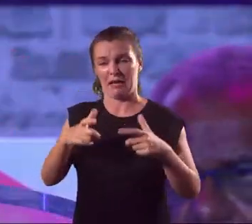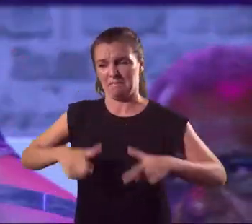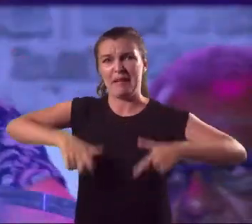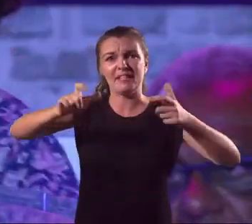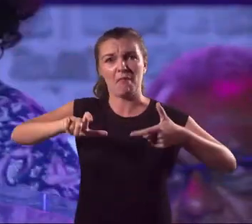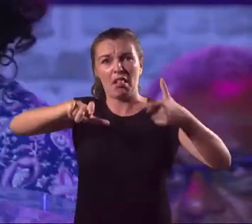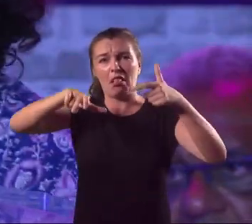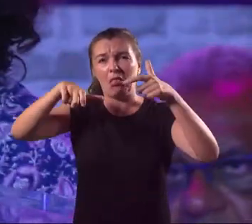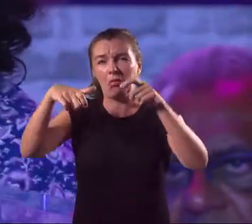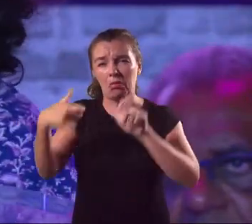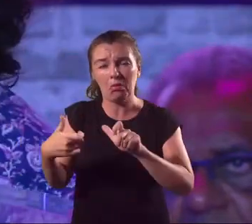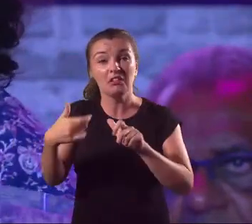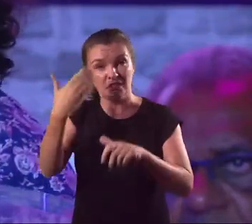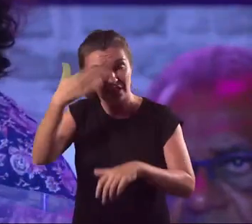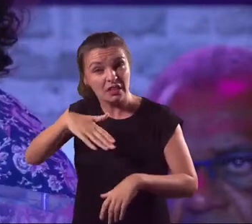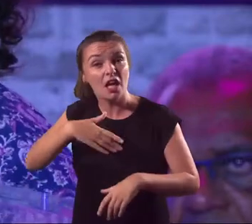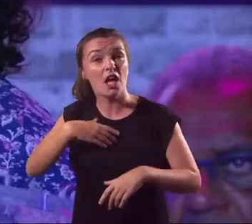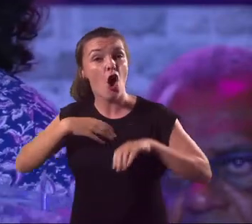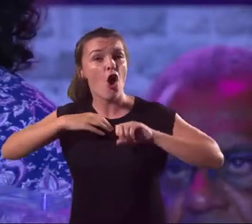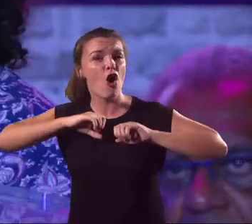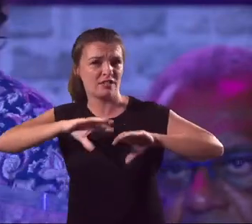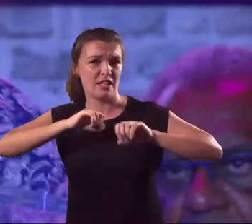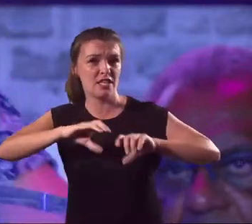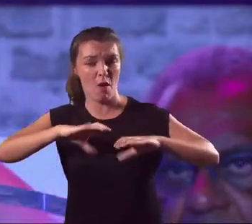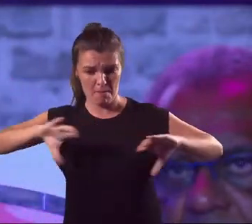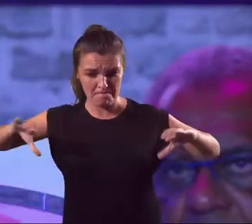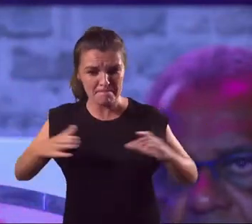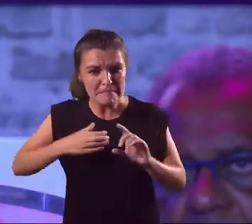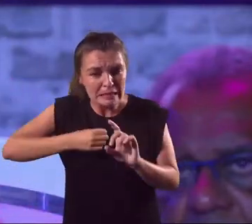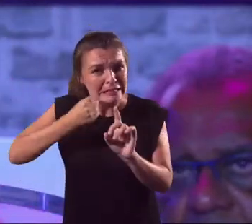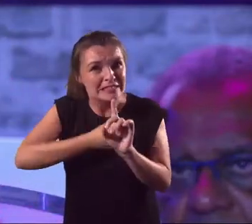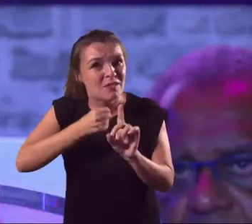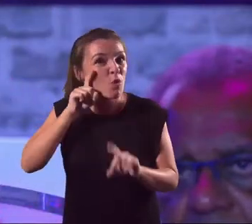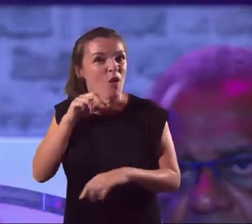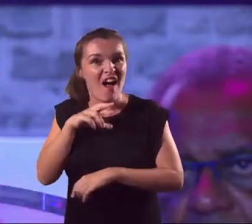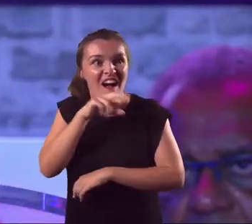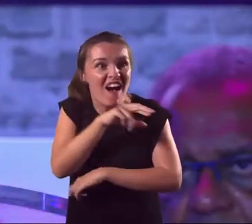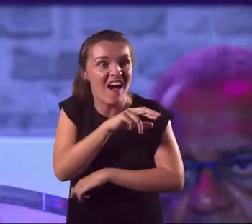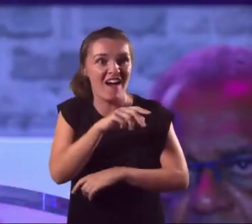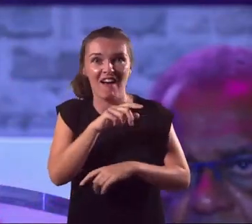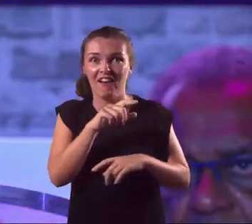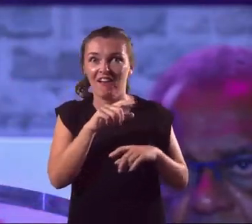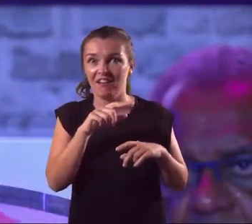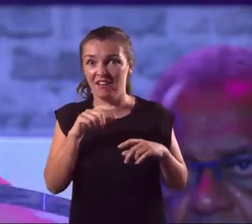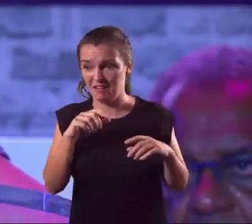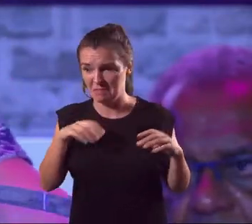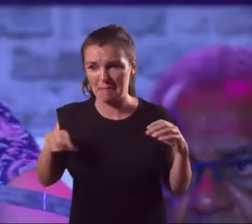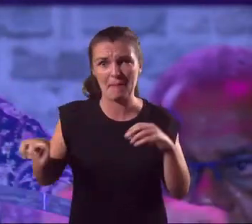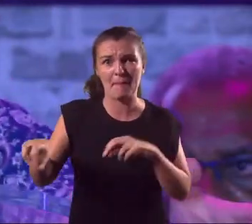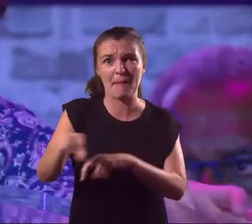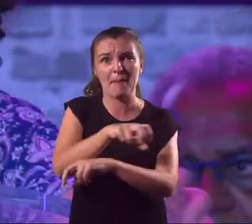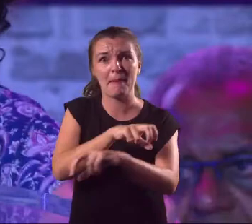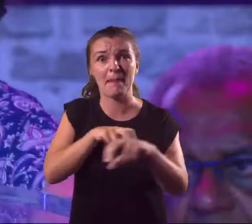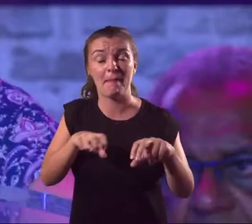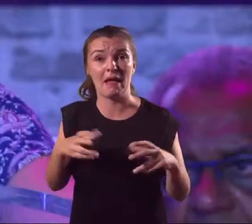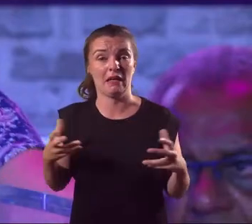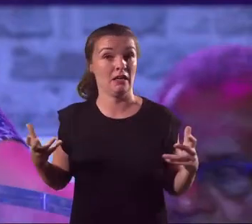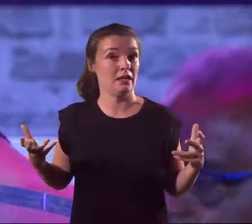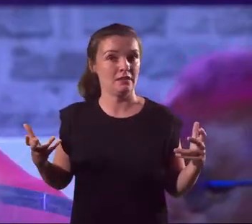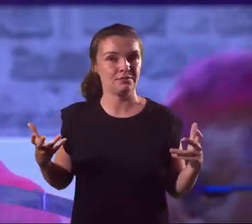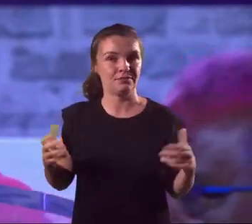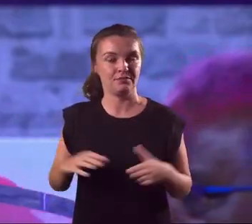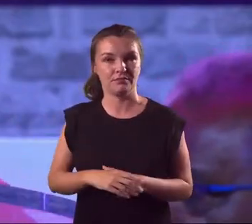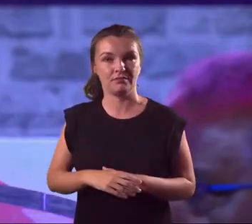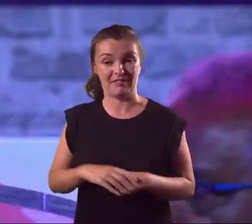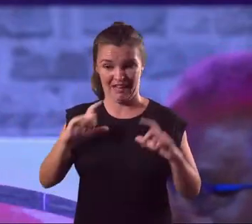sais qu'un certain nombre d'enseignants ont été mobilisés à cause de rats, notamment, qui sont présents de manière très nombreuse dans